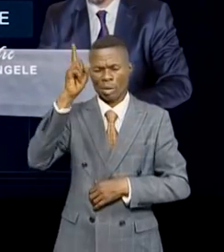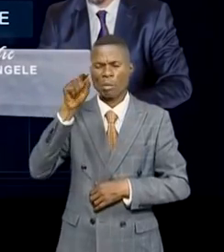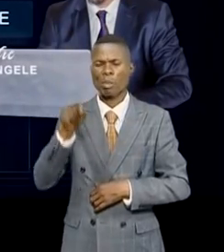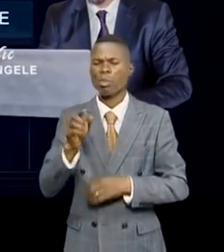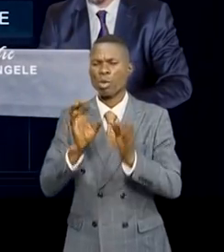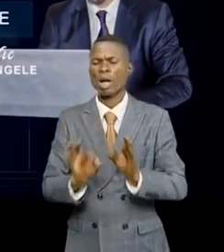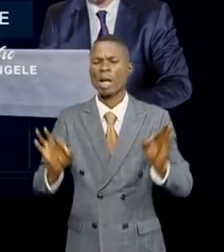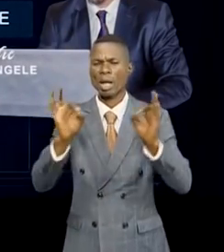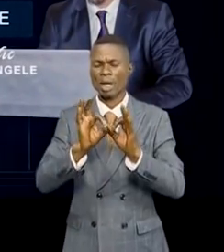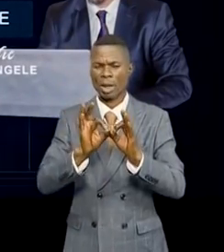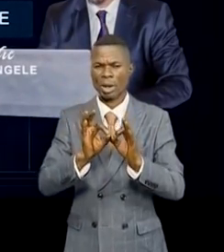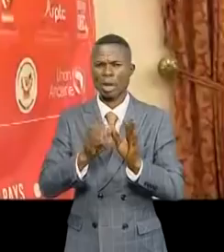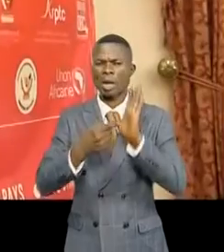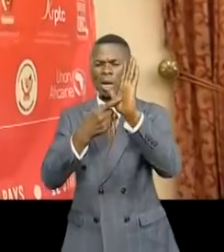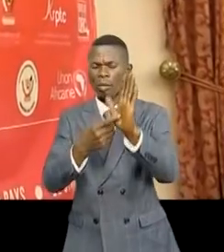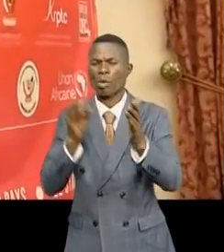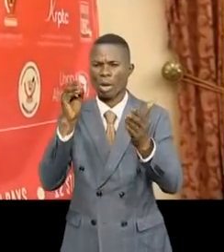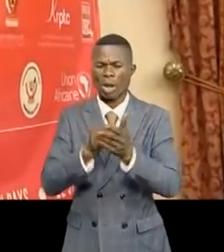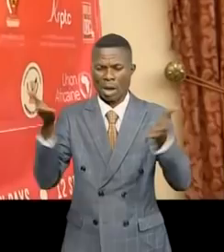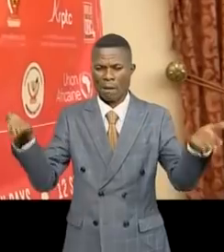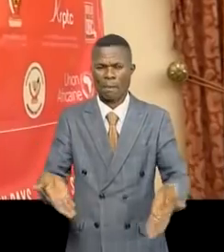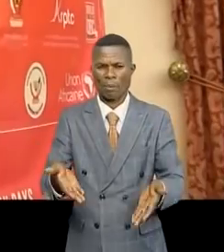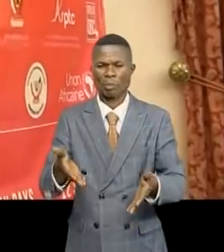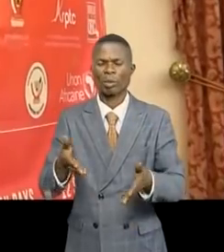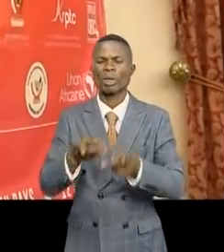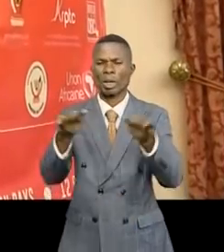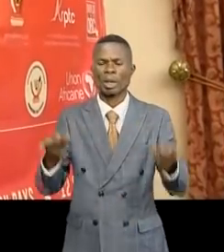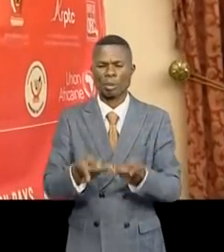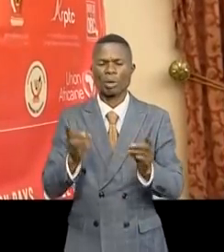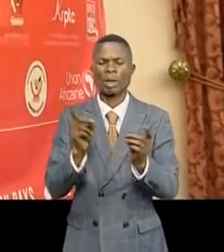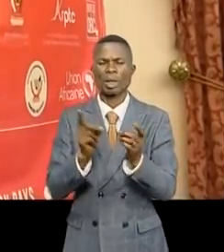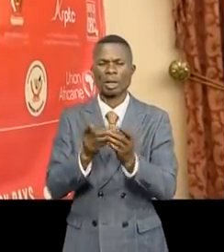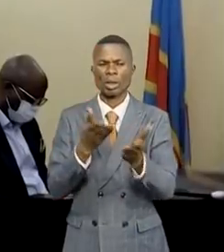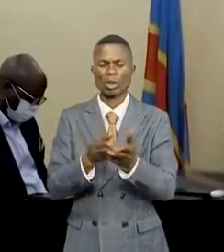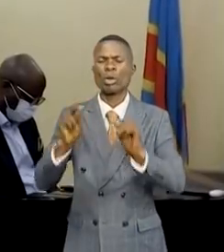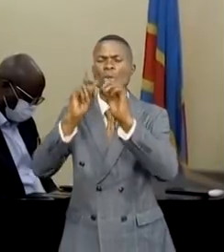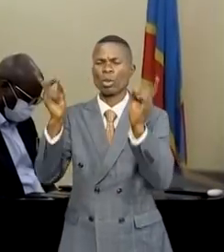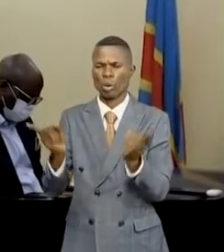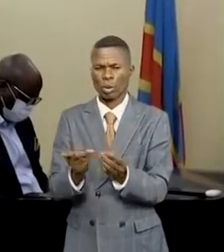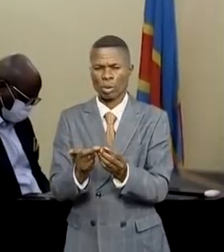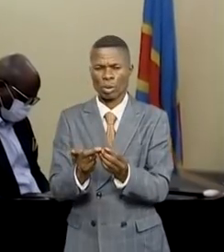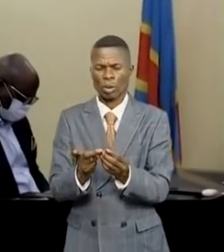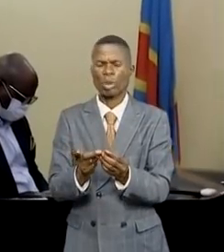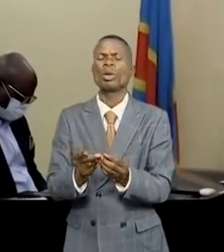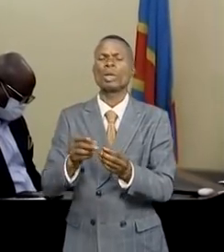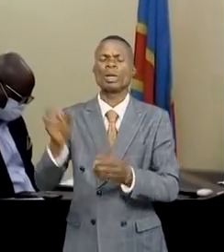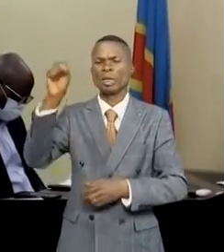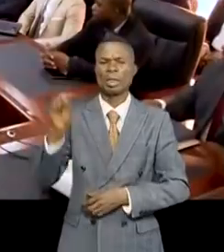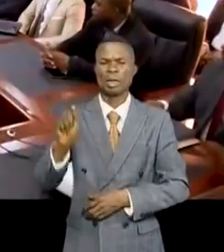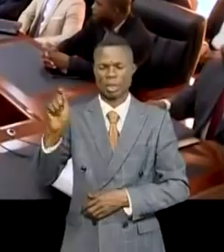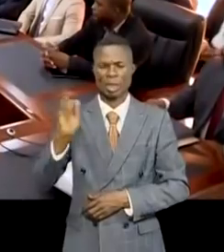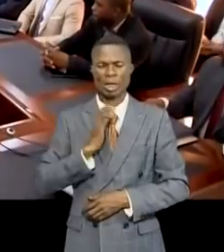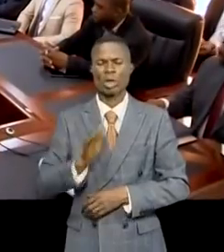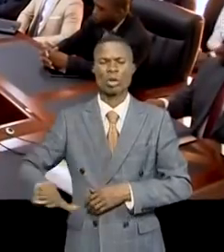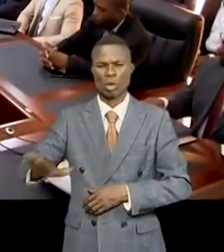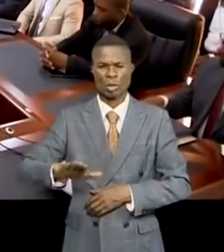d'être représenté une nouvelle fois sous la forme d'un pavillon des start-up et d'une délégation afin que le start-up de votre pays ait